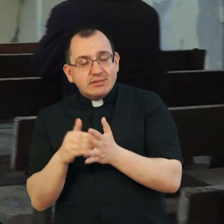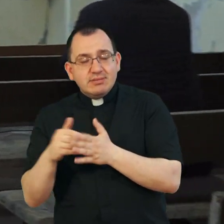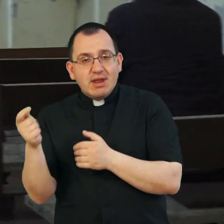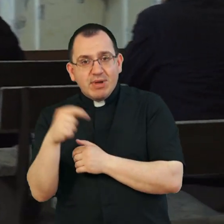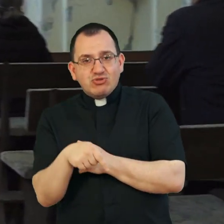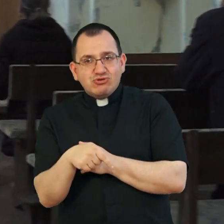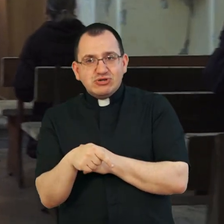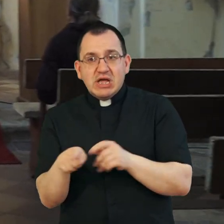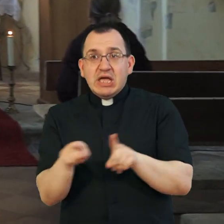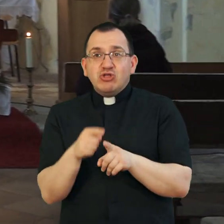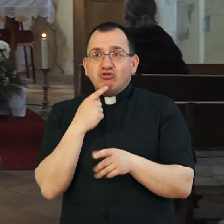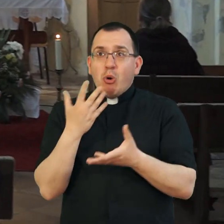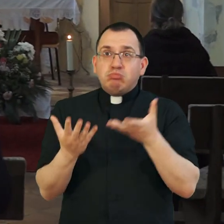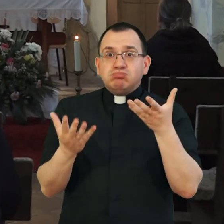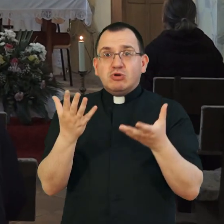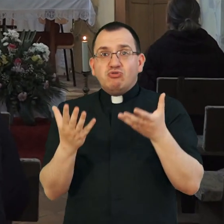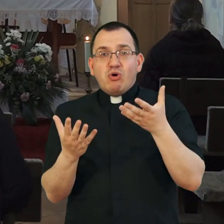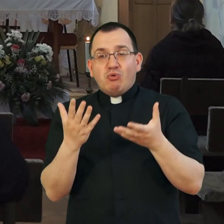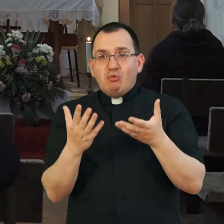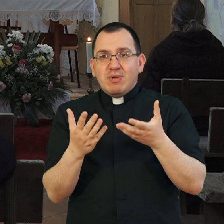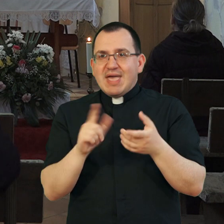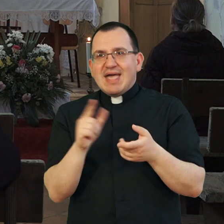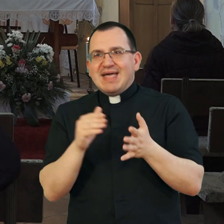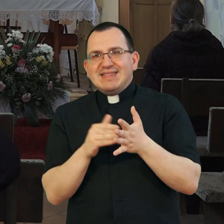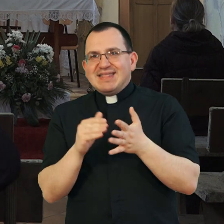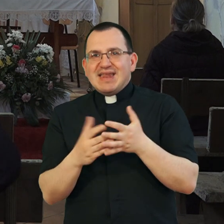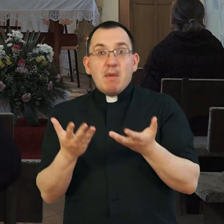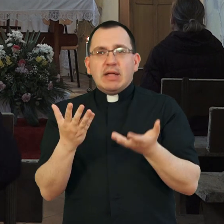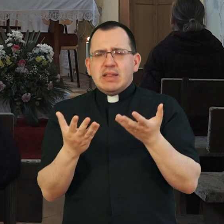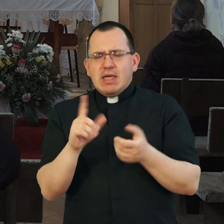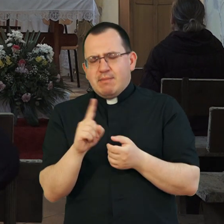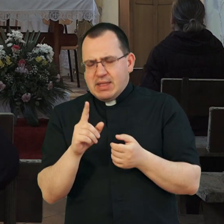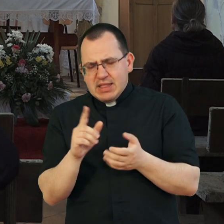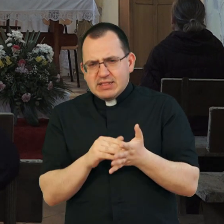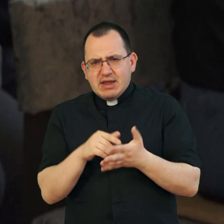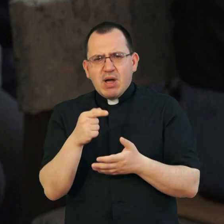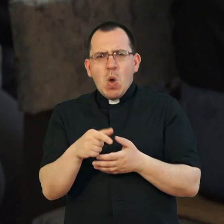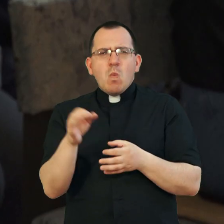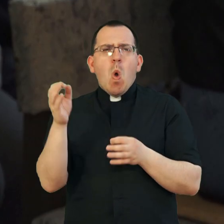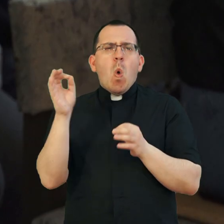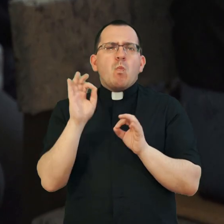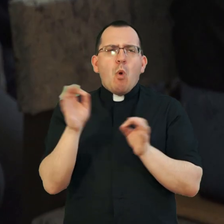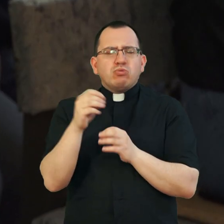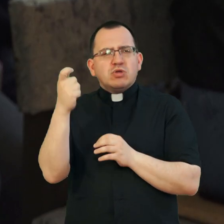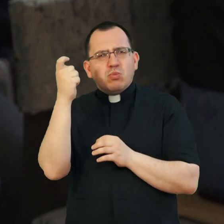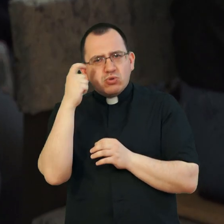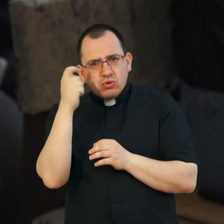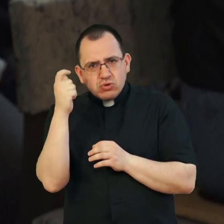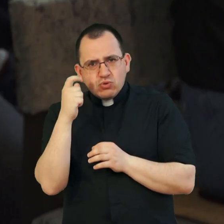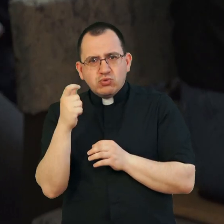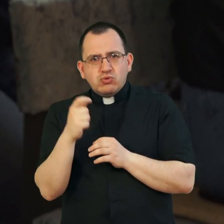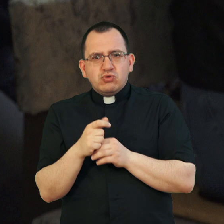se možda dvoumi, nema razloga za dilemom, jer je ovo posebno iskustvo koje